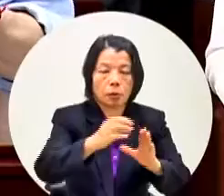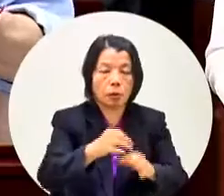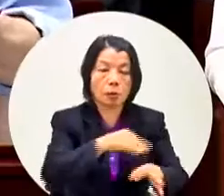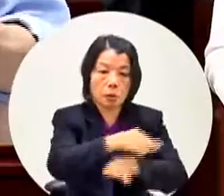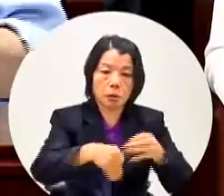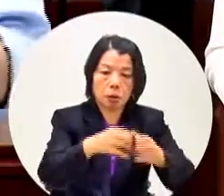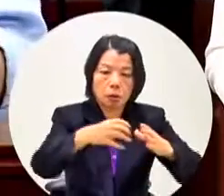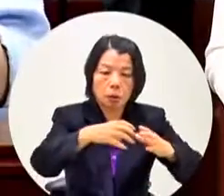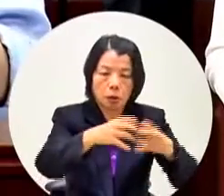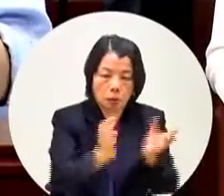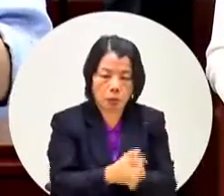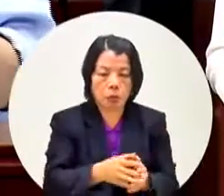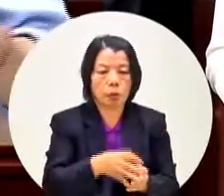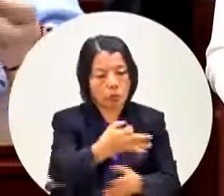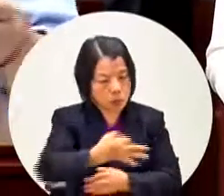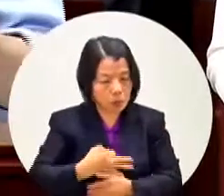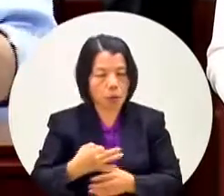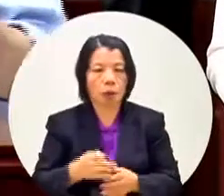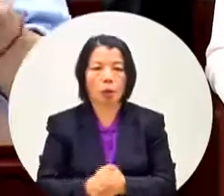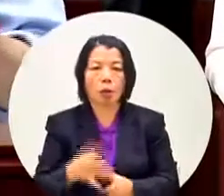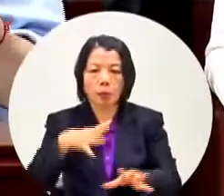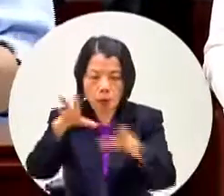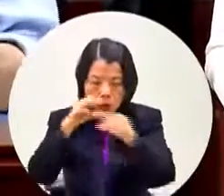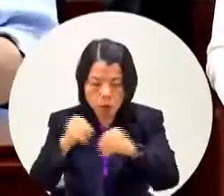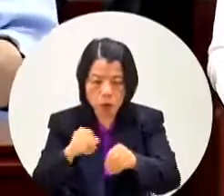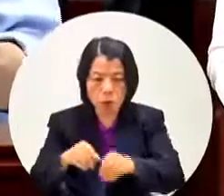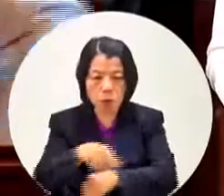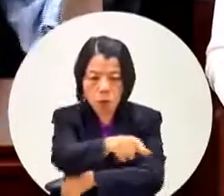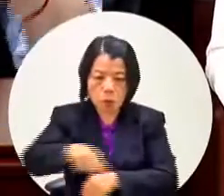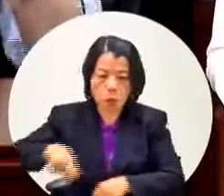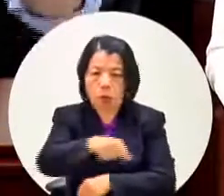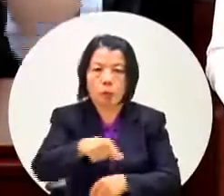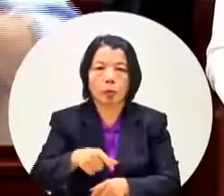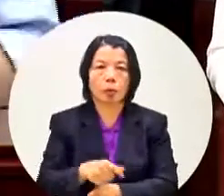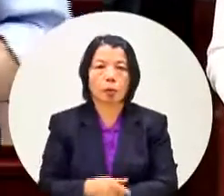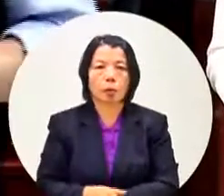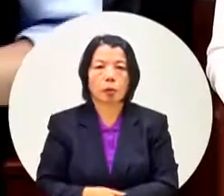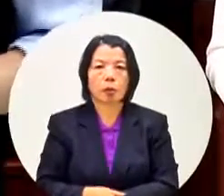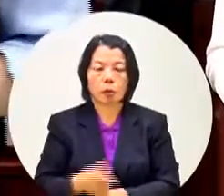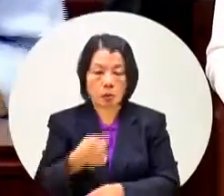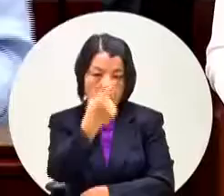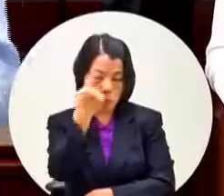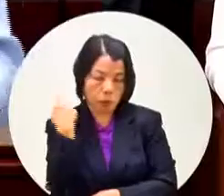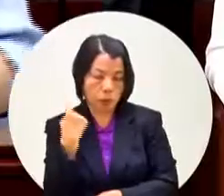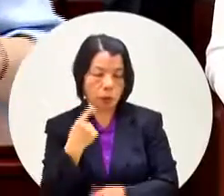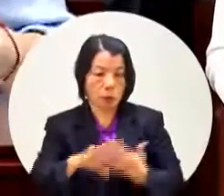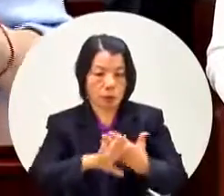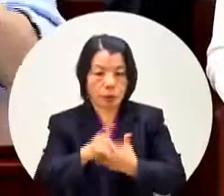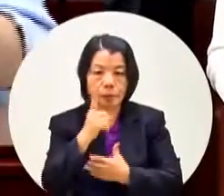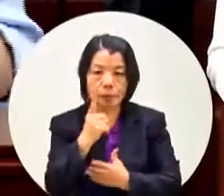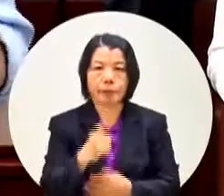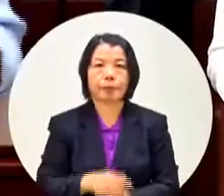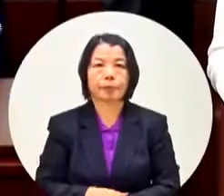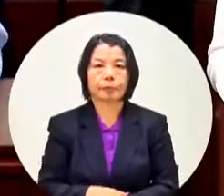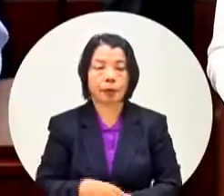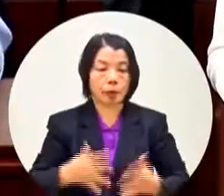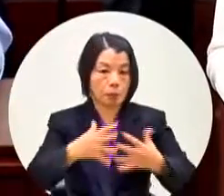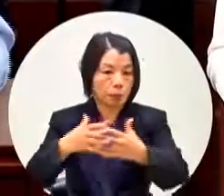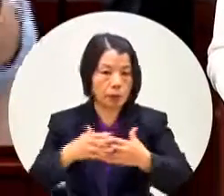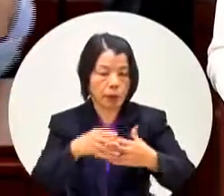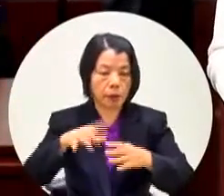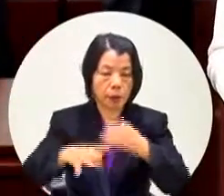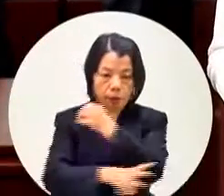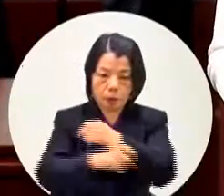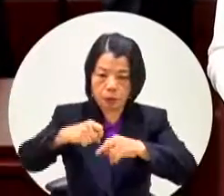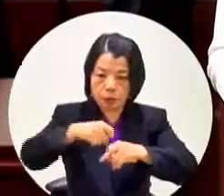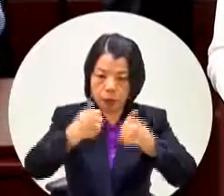点。青年局我们10月1号成立，我们大部分的精力、资源、专注度都在青年创业。我们希望